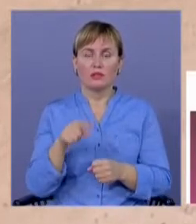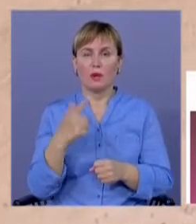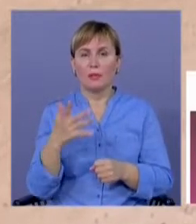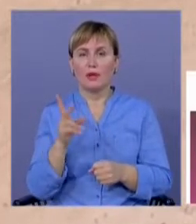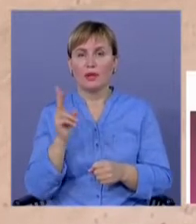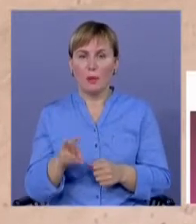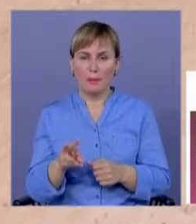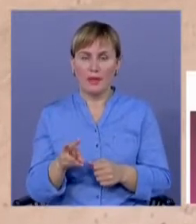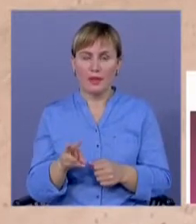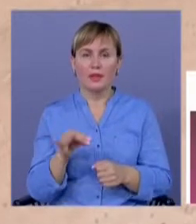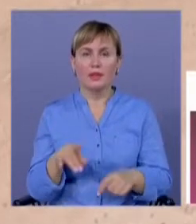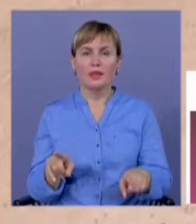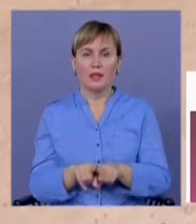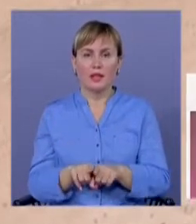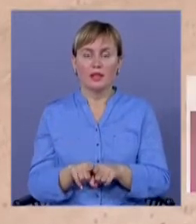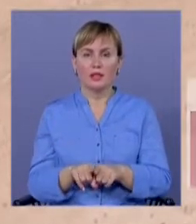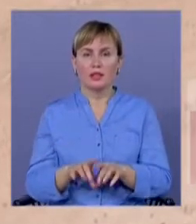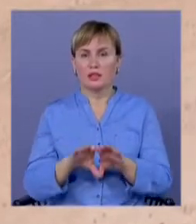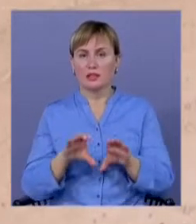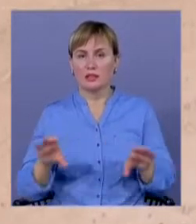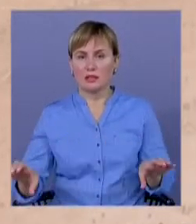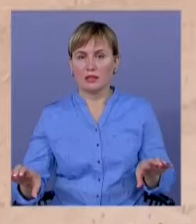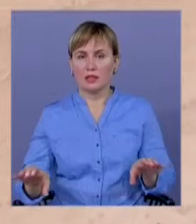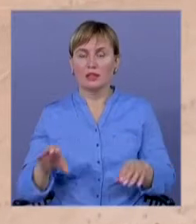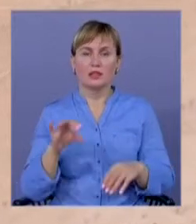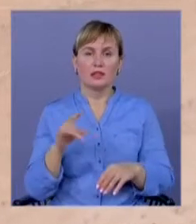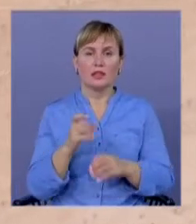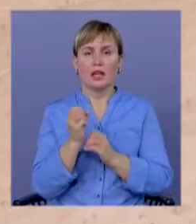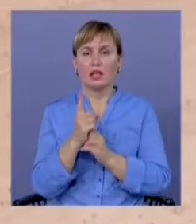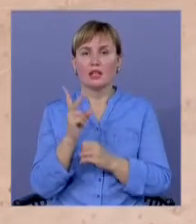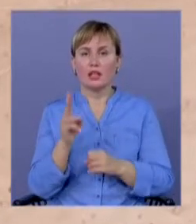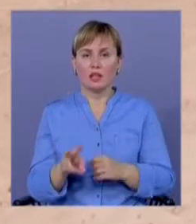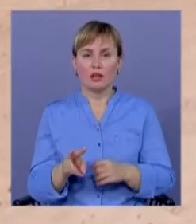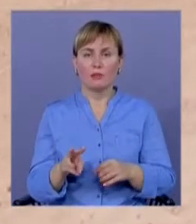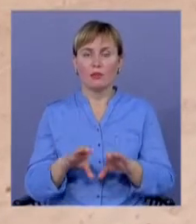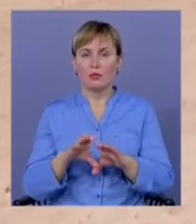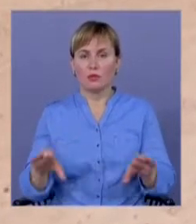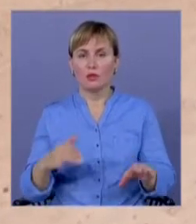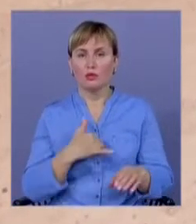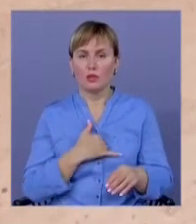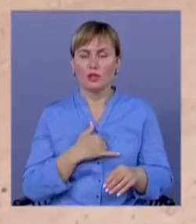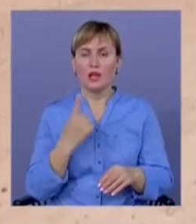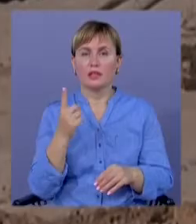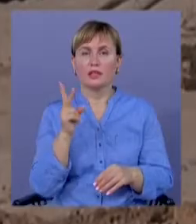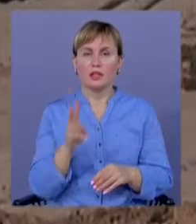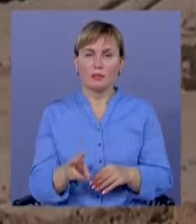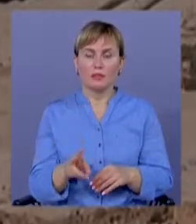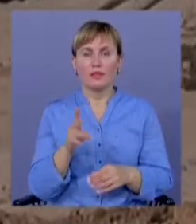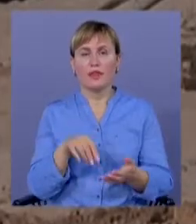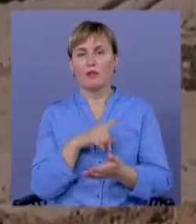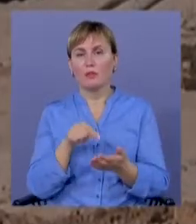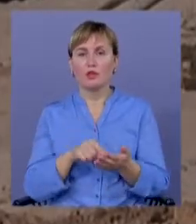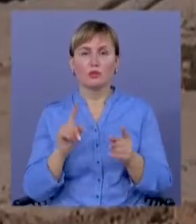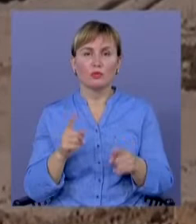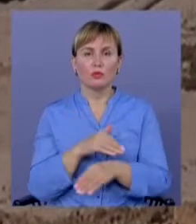километра. Также канализационная сеть... Из 11 километров проложено у нас 1 километр. На вопрос,